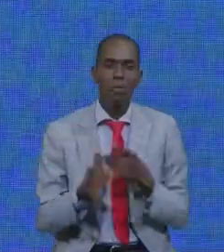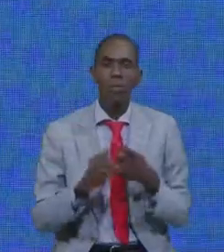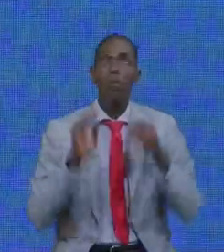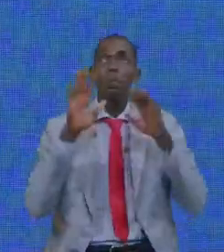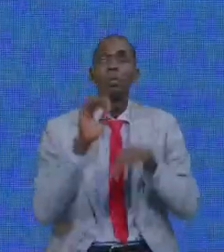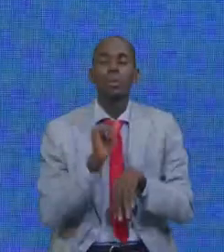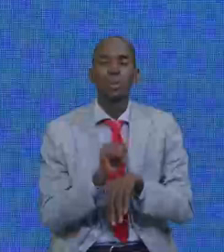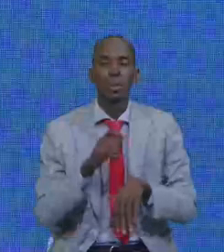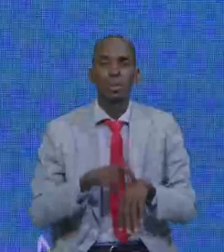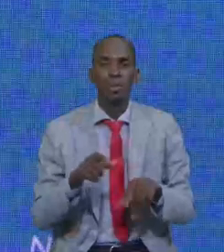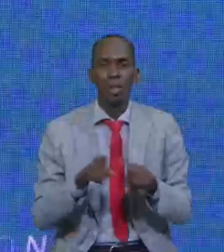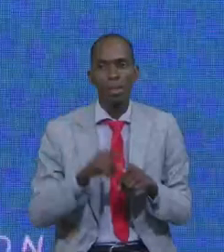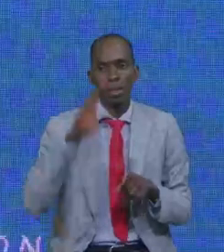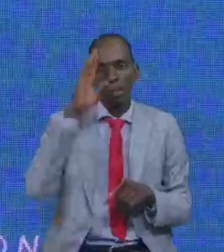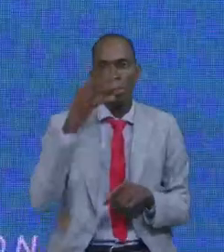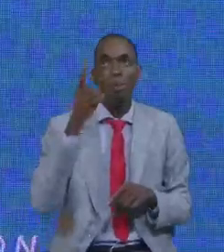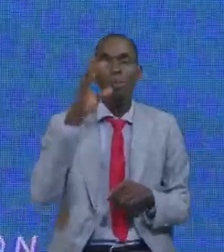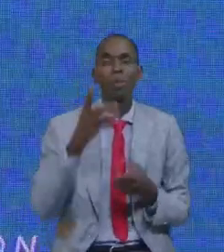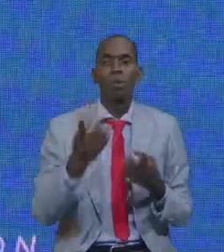Comme l'homme de Dieu vient prier pour nous.